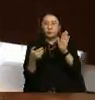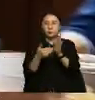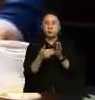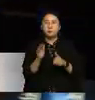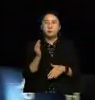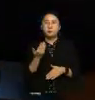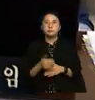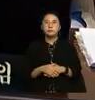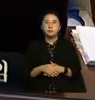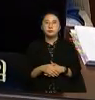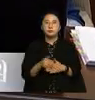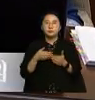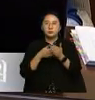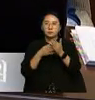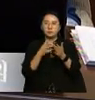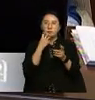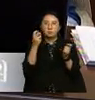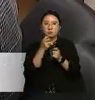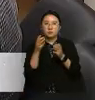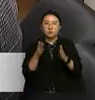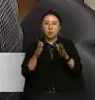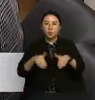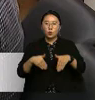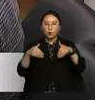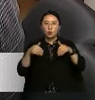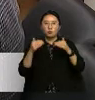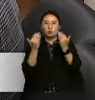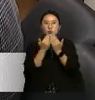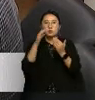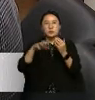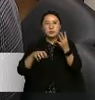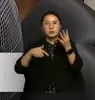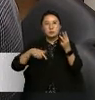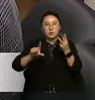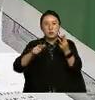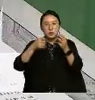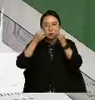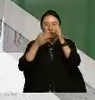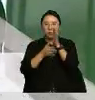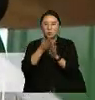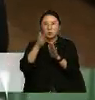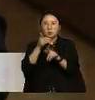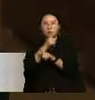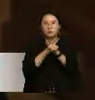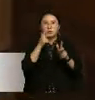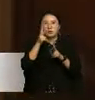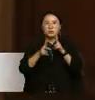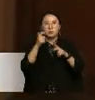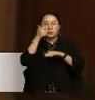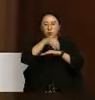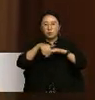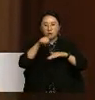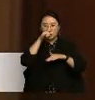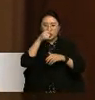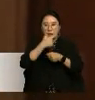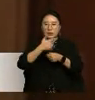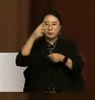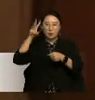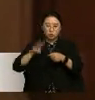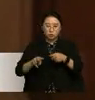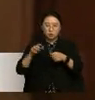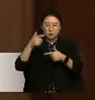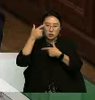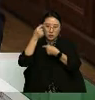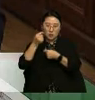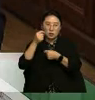했습니다. 건의안에는 수도권 동북부 지역 관문이자 3기 신도시 등 대규모 도시개발 사업이 예정된 남양주시가